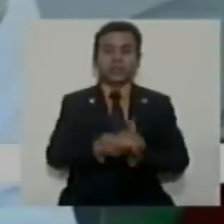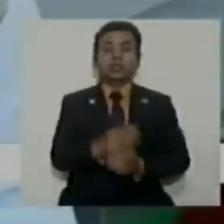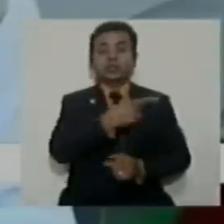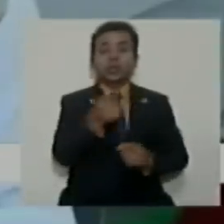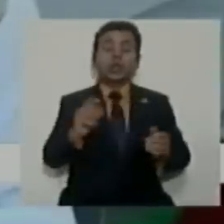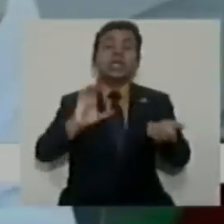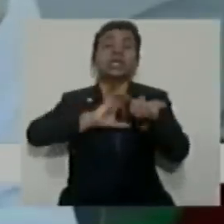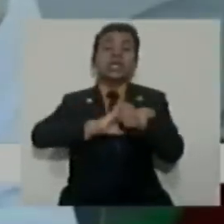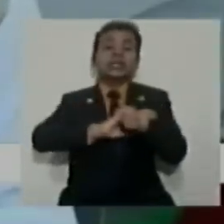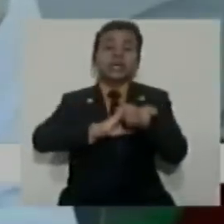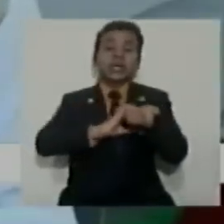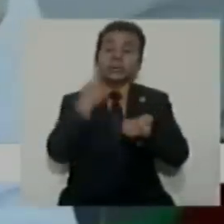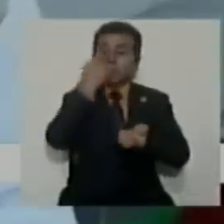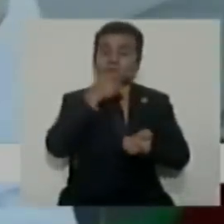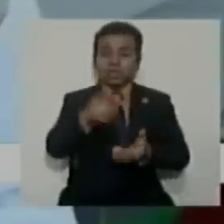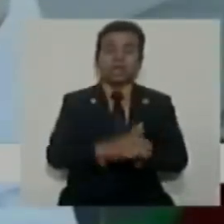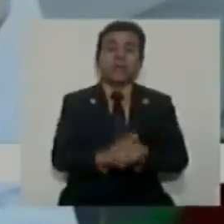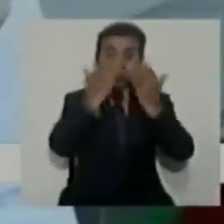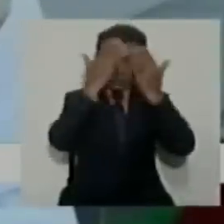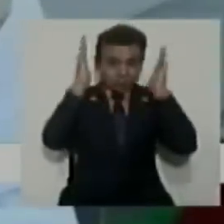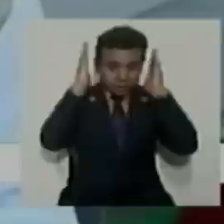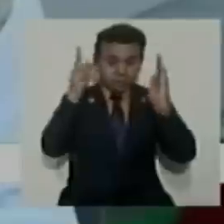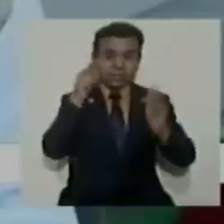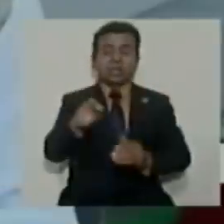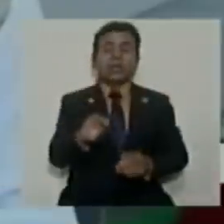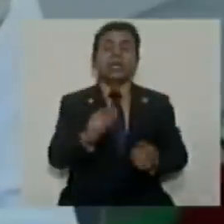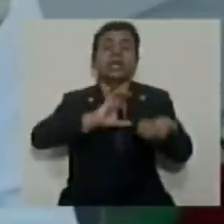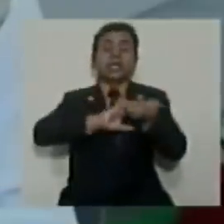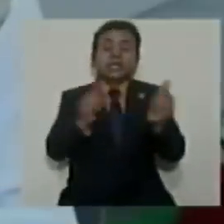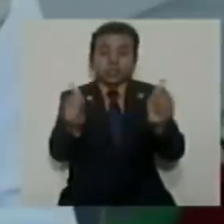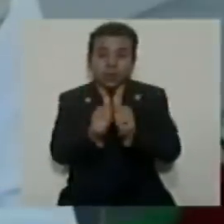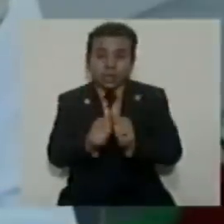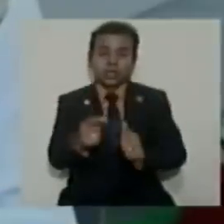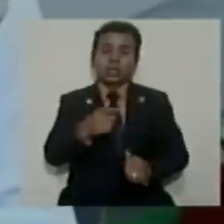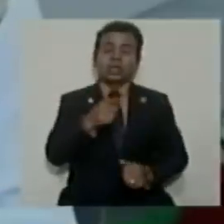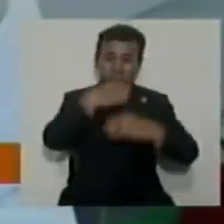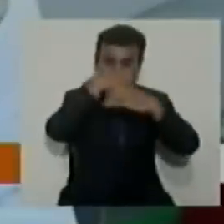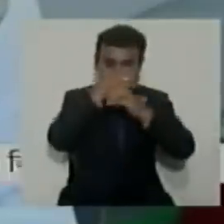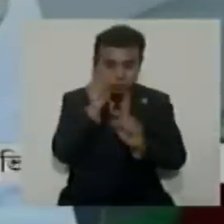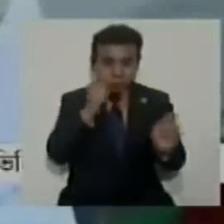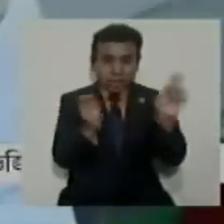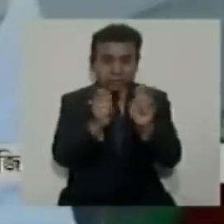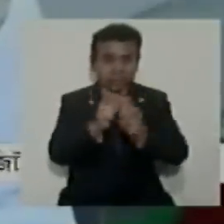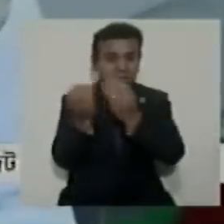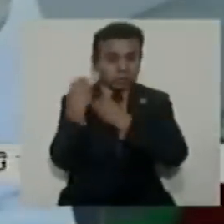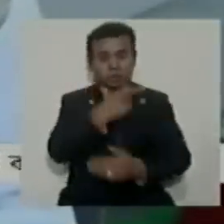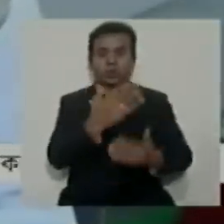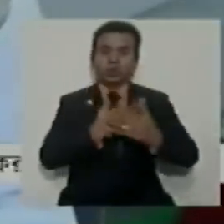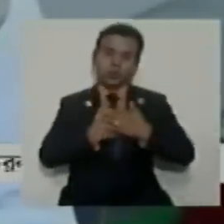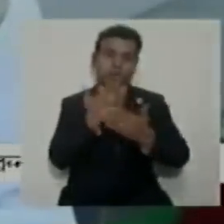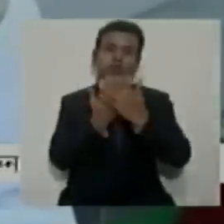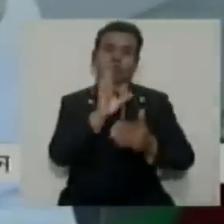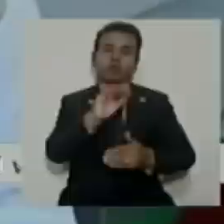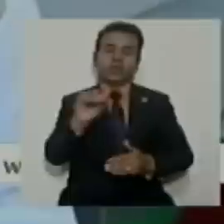সাথে সাথে আমাদের যারা মন্ত্রণালয় এবং অধিদপ্তরে কাজ করছেন, পরিশ্রম করছেন,